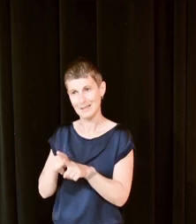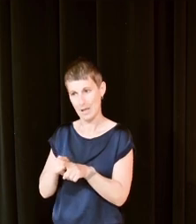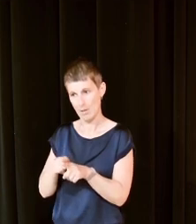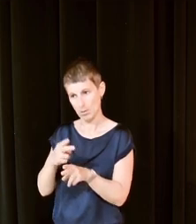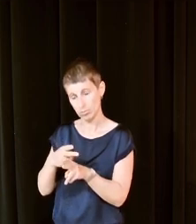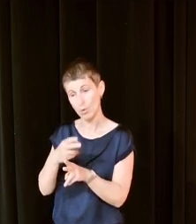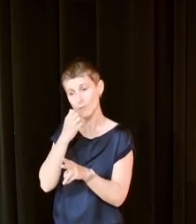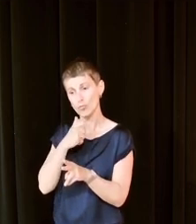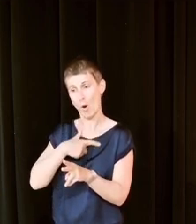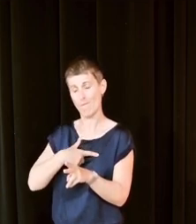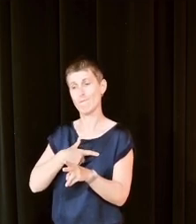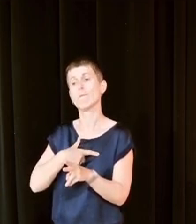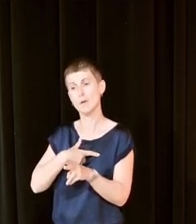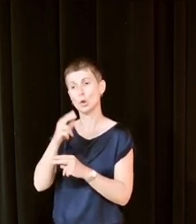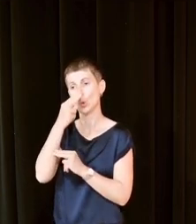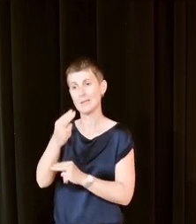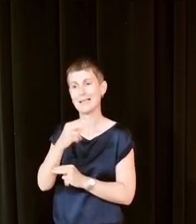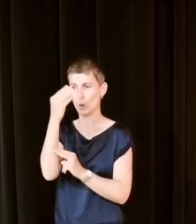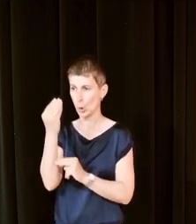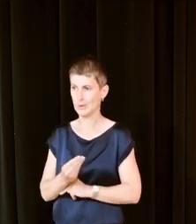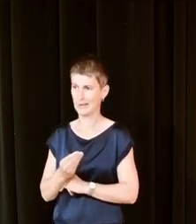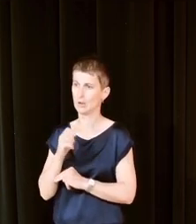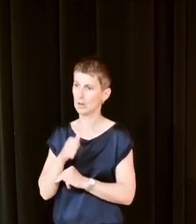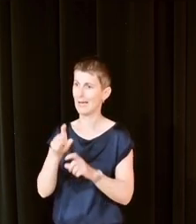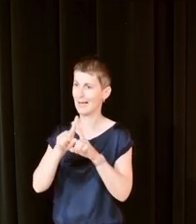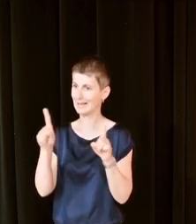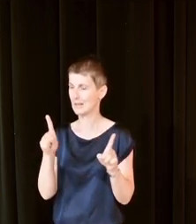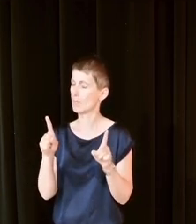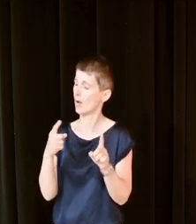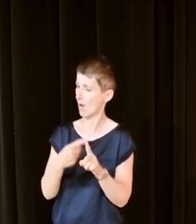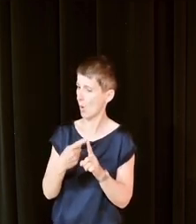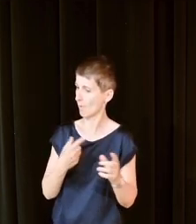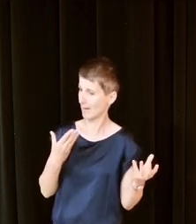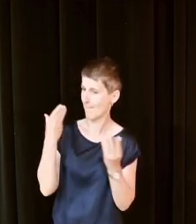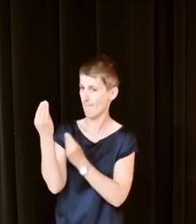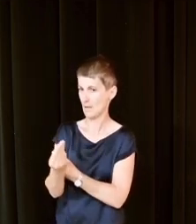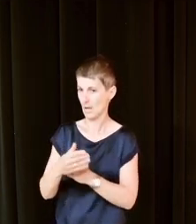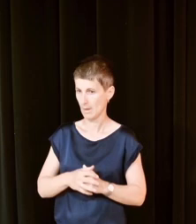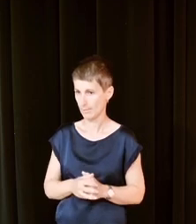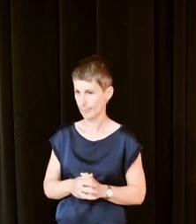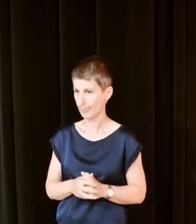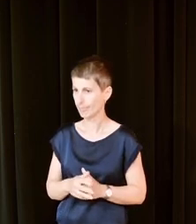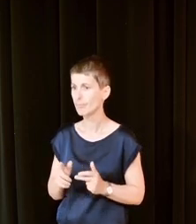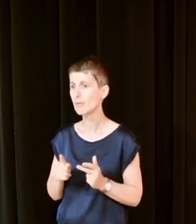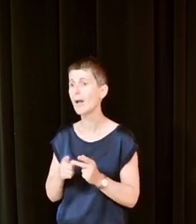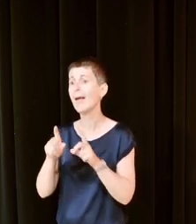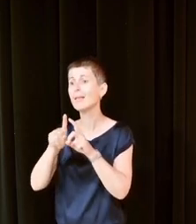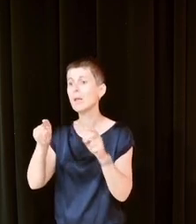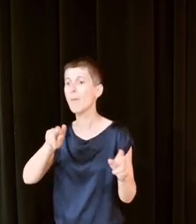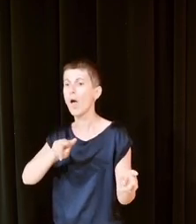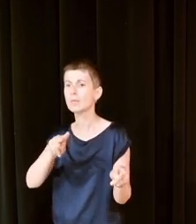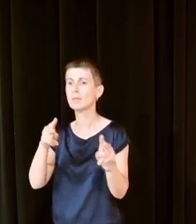so gesehen werden. Und das ist auch etwas, was im Künstlerischen eben als Thema auftauchen kann. Das andere ist eben Transformation,